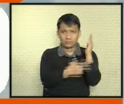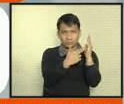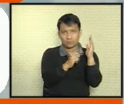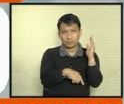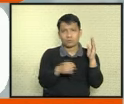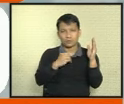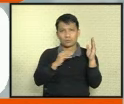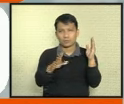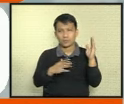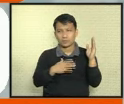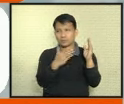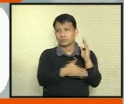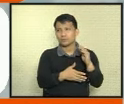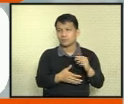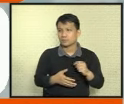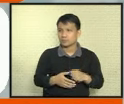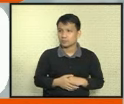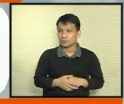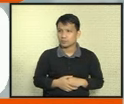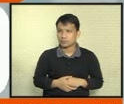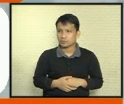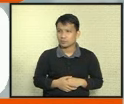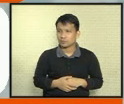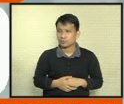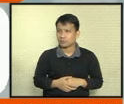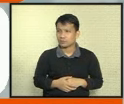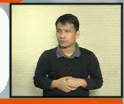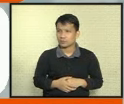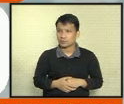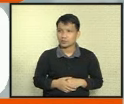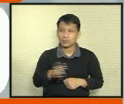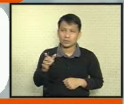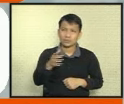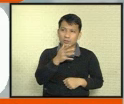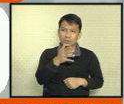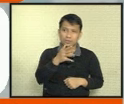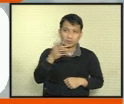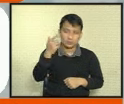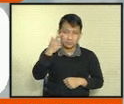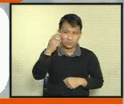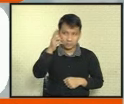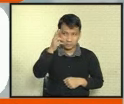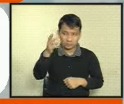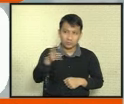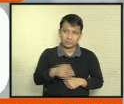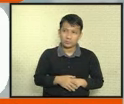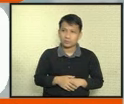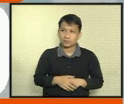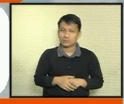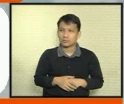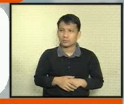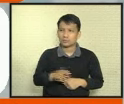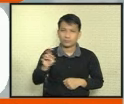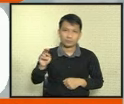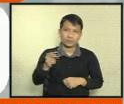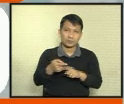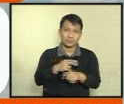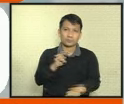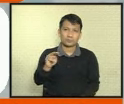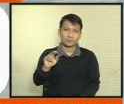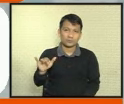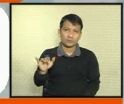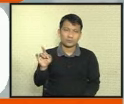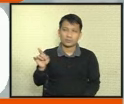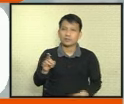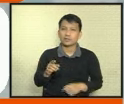sa hotel. Oh, ito na nanay mo? Oo. Ah, ito na si Ma'am Ging Ramos. From New York. From New York? Yes.